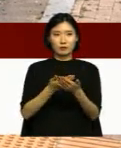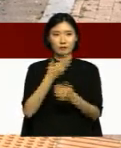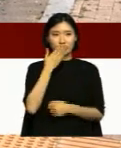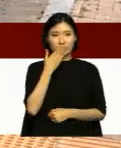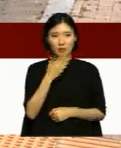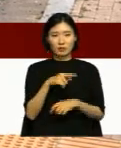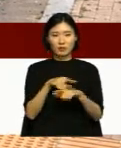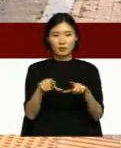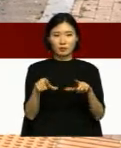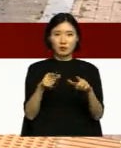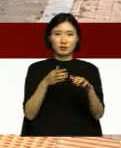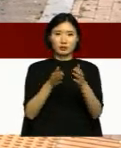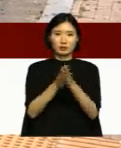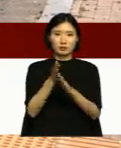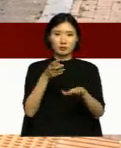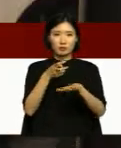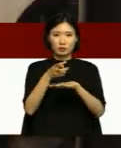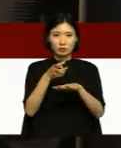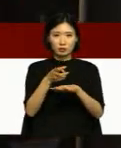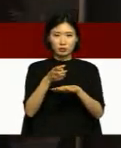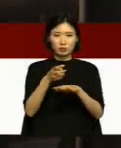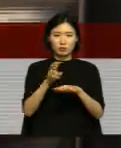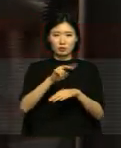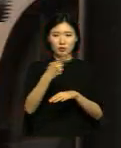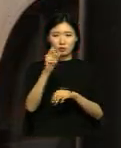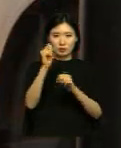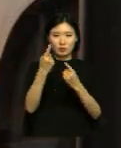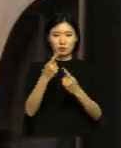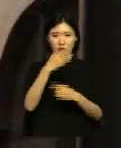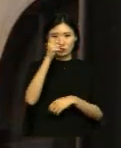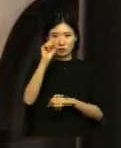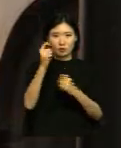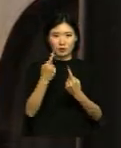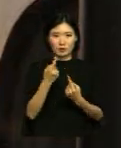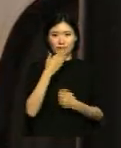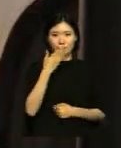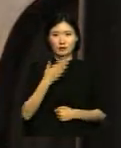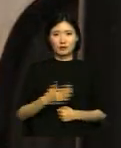수 있으며 일반 시내버스 요금과 환승 할인, 청소년 할인이 적용될 예정입니다.